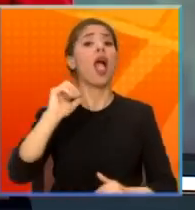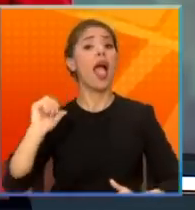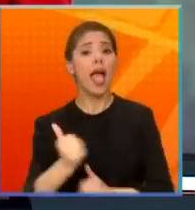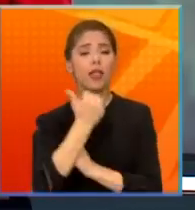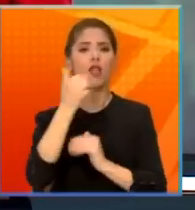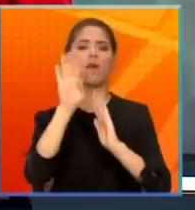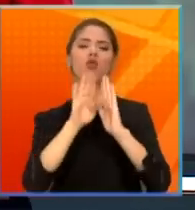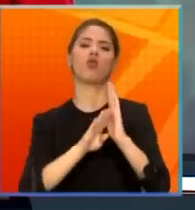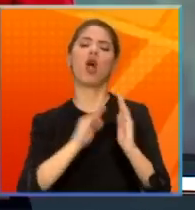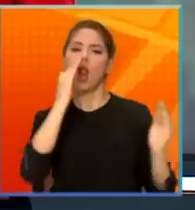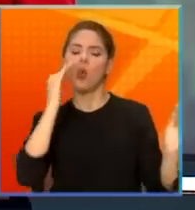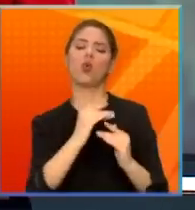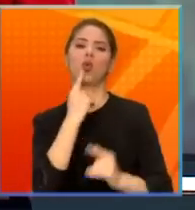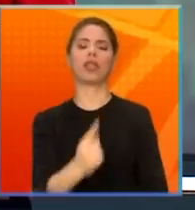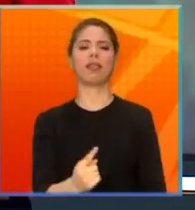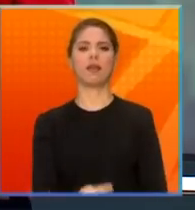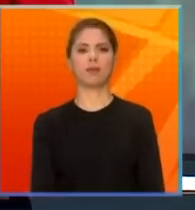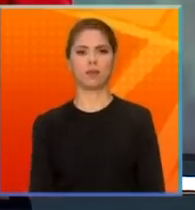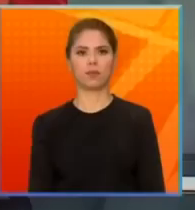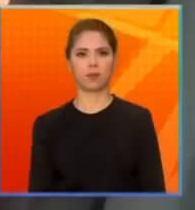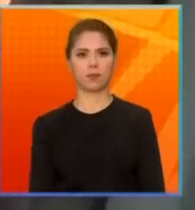önemlisi kurallara uyun dedi.